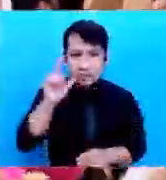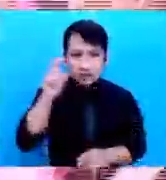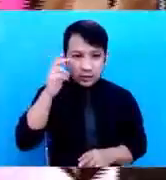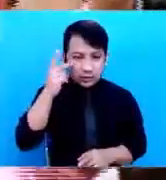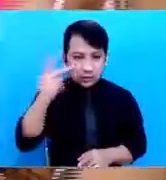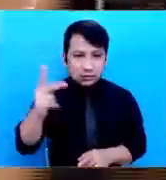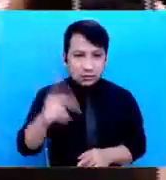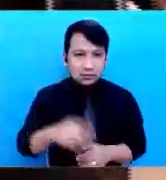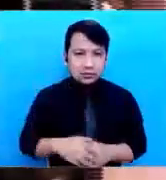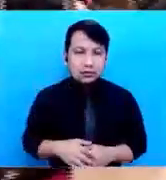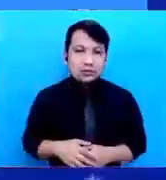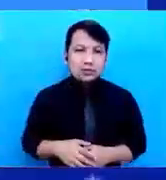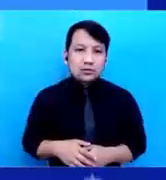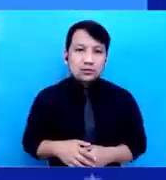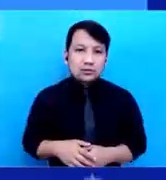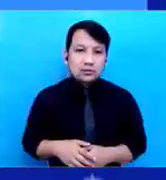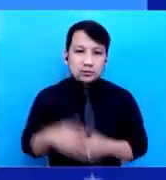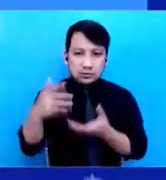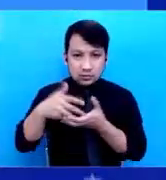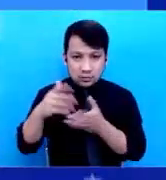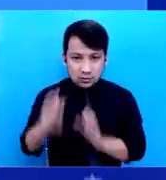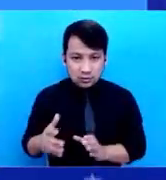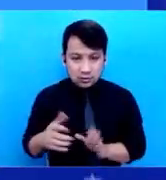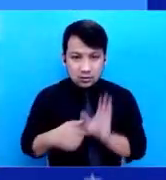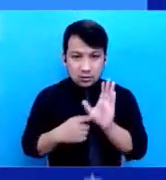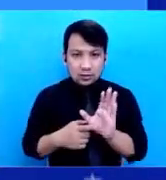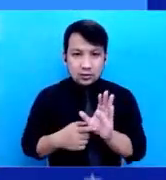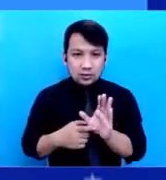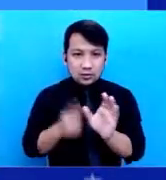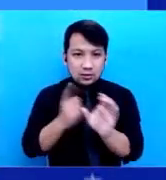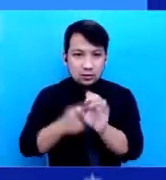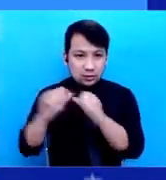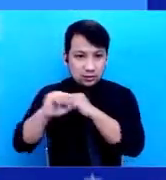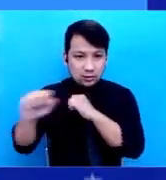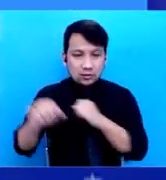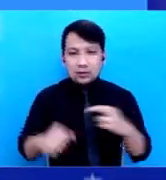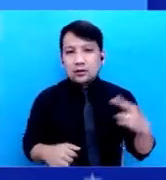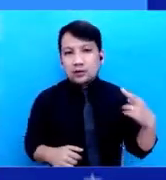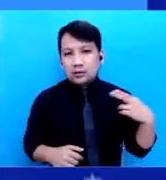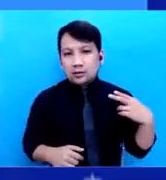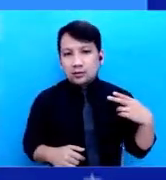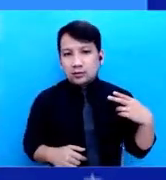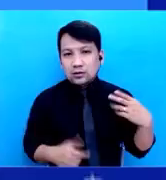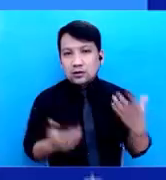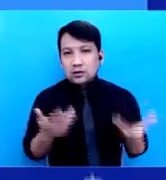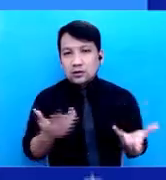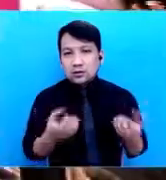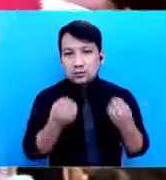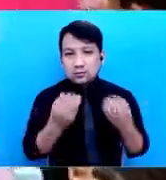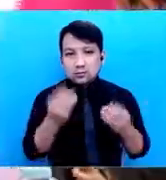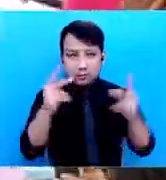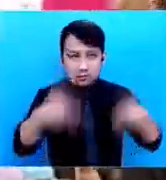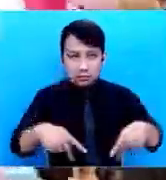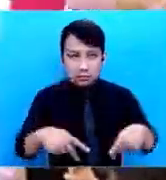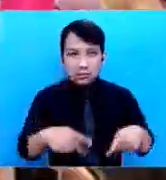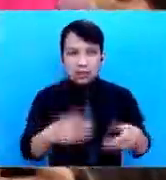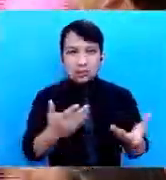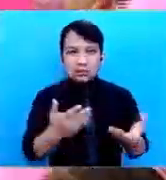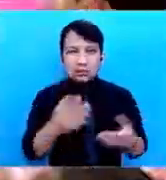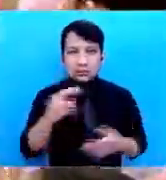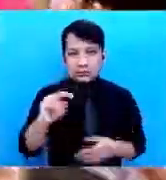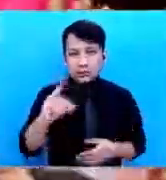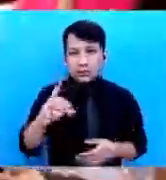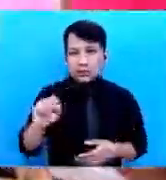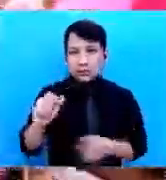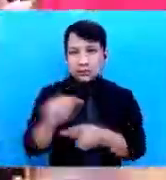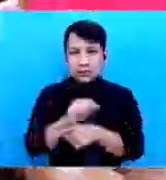nilang mga ano, mga estudyante, mukhang mga aktivista. Kaliwa. Mga train ng NDF, okay, training nila.